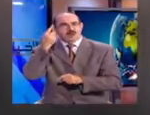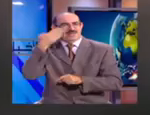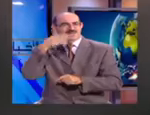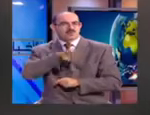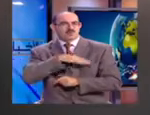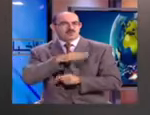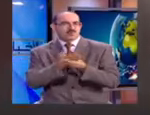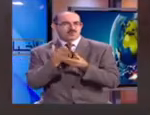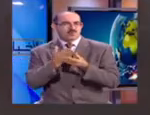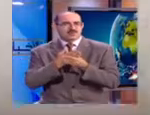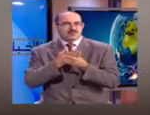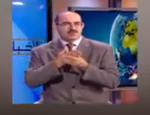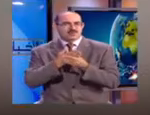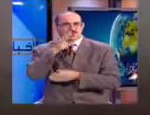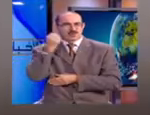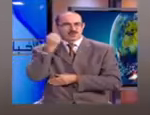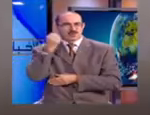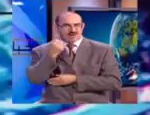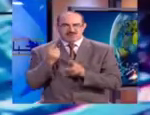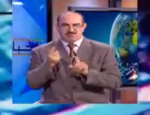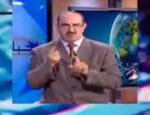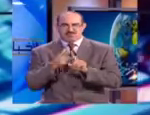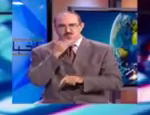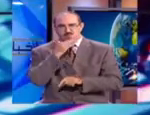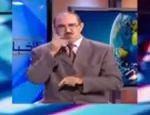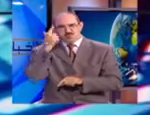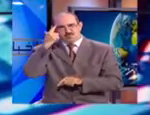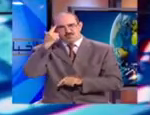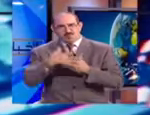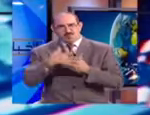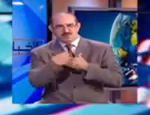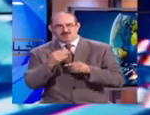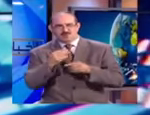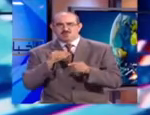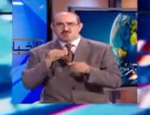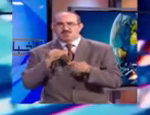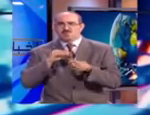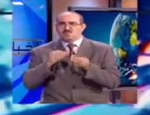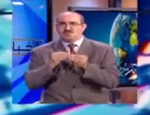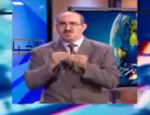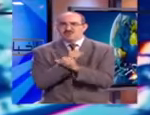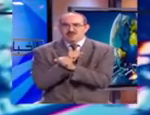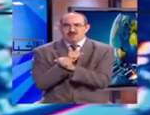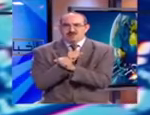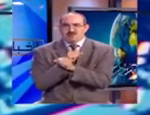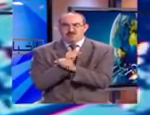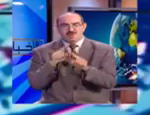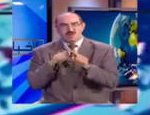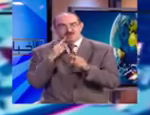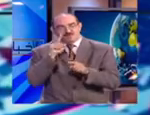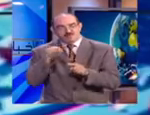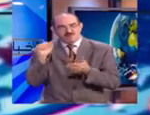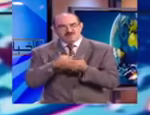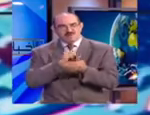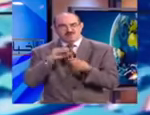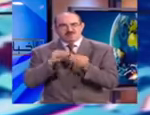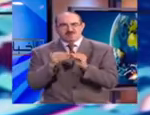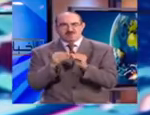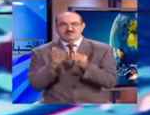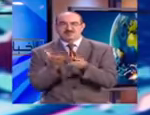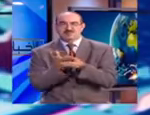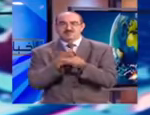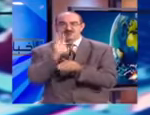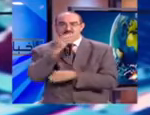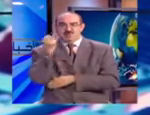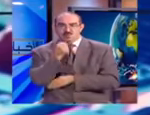بشكل سريع أمر ضروري من أجل الخروج من حالة الجمود في ملف الصحراء الغربية، فيما طالب